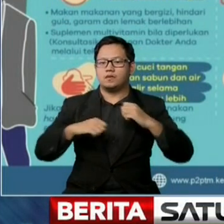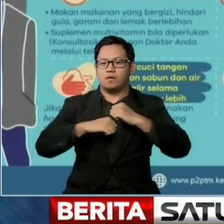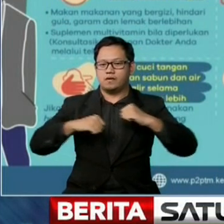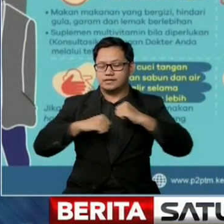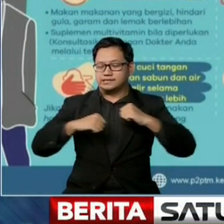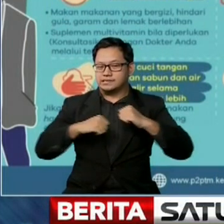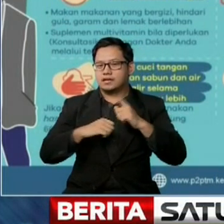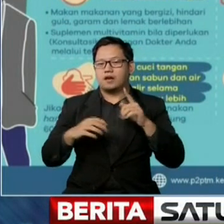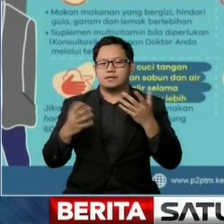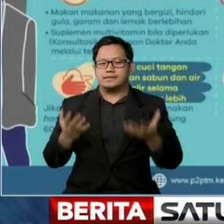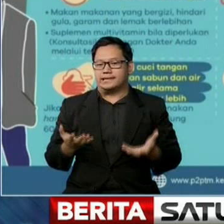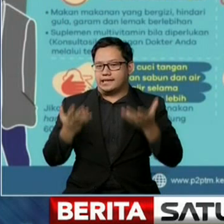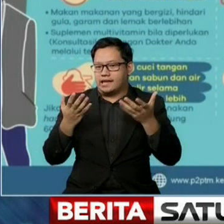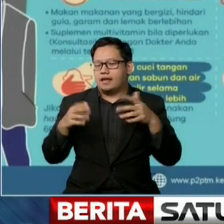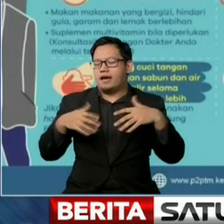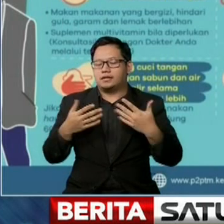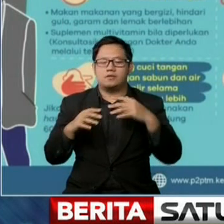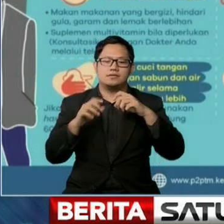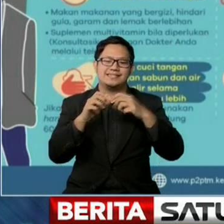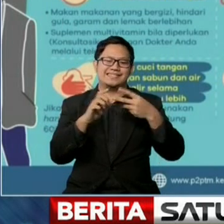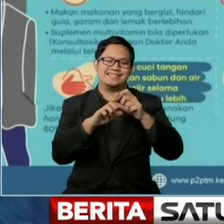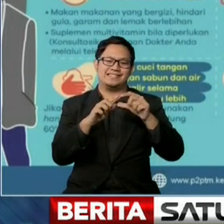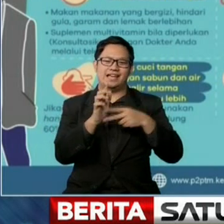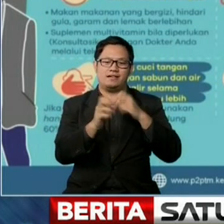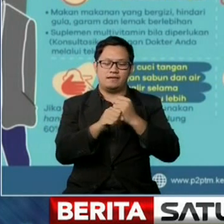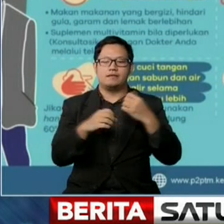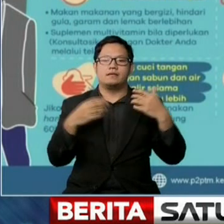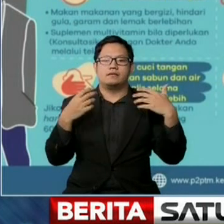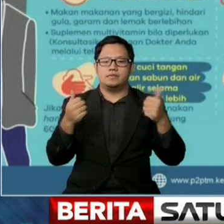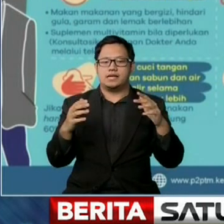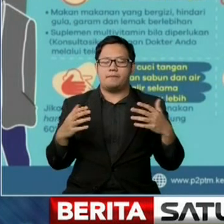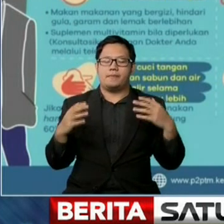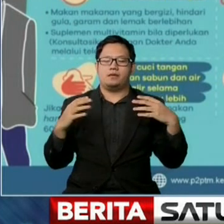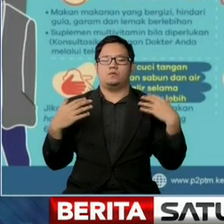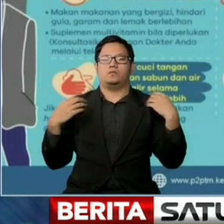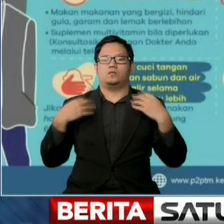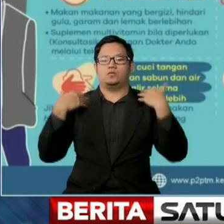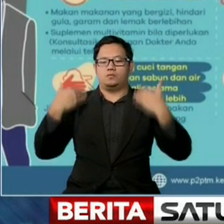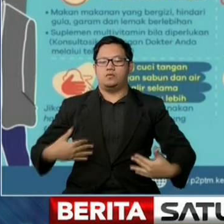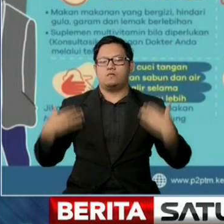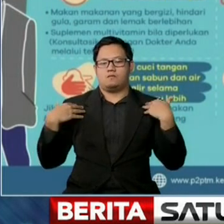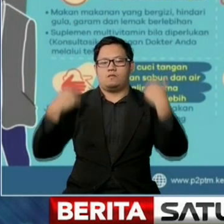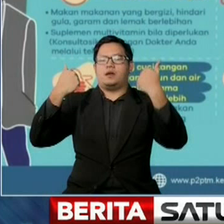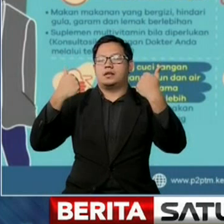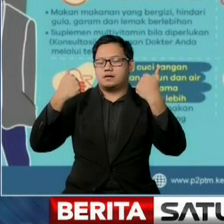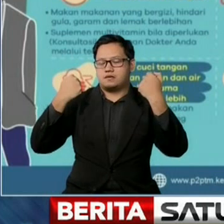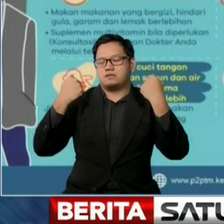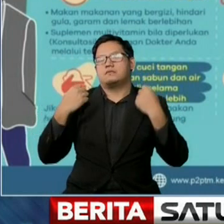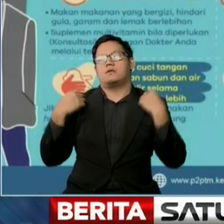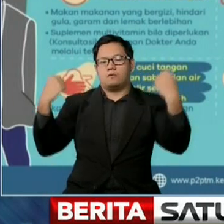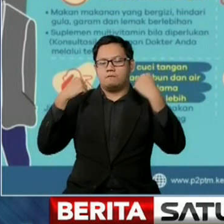dalam intensitas yang ringan dan sedang dapat meningkatkan imunitas yang sangat diperlukan tubuh saat pandemi coffee 19